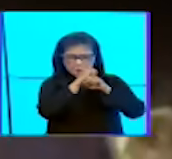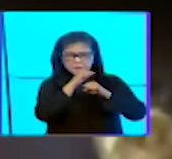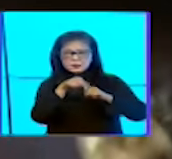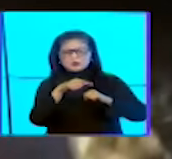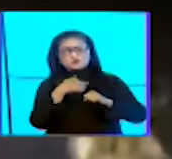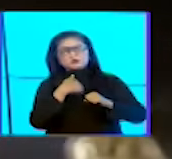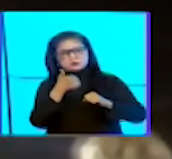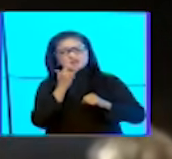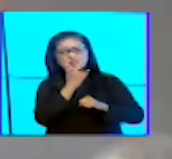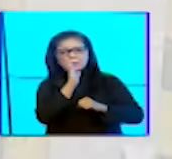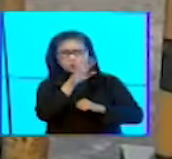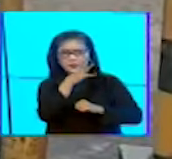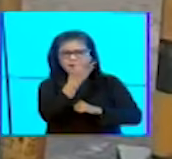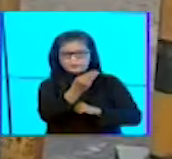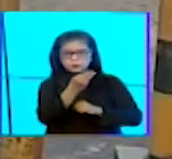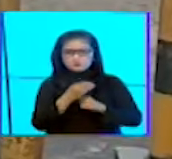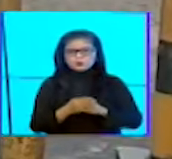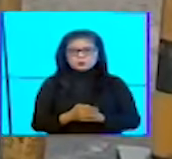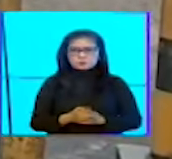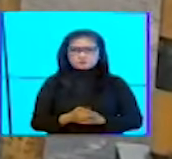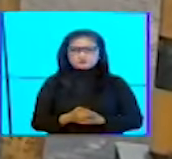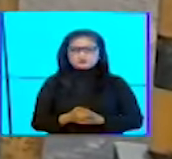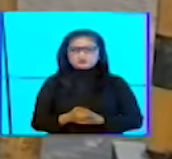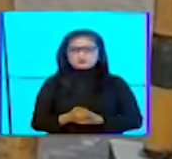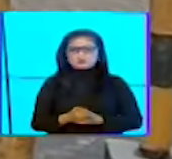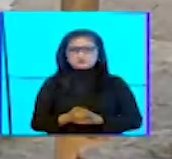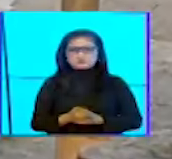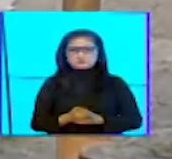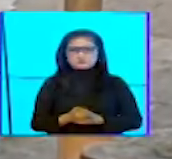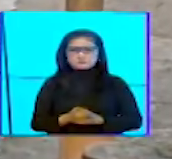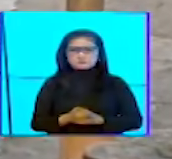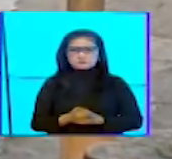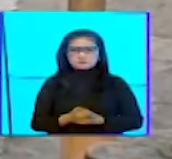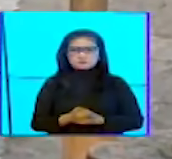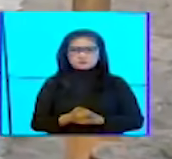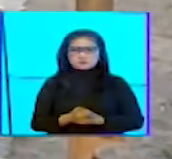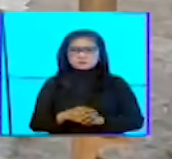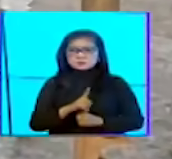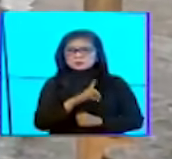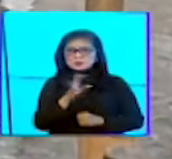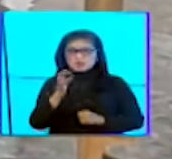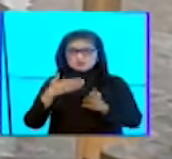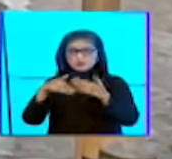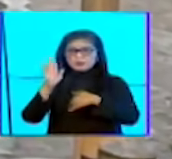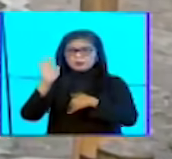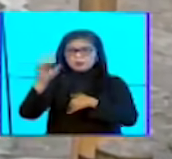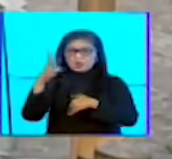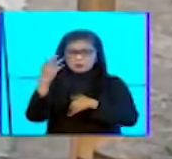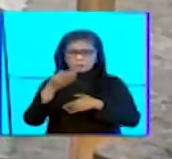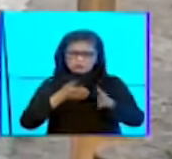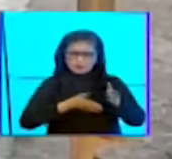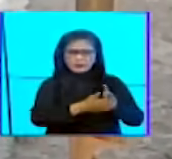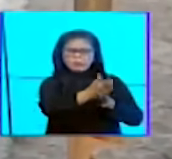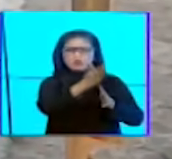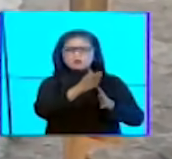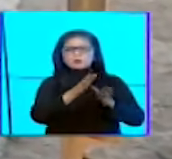pulang kampung. Oke. Tidak hanya di Tasikmalaya, ratusan pemudik juga berhasil lolos dari penyekatan hingga tiba